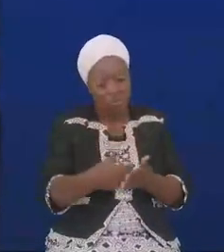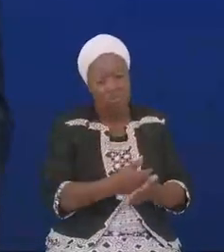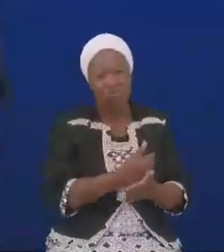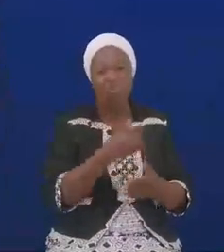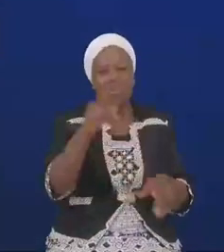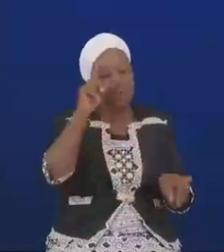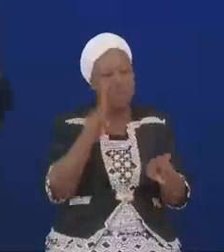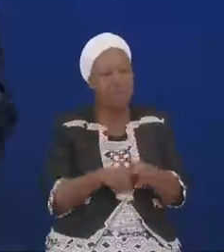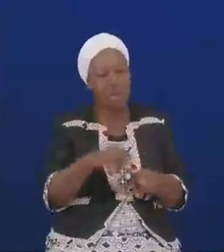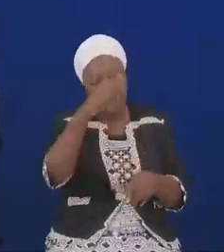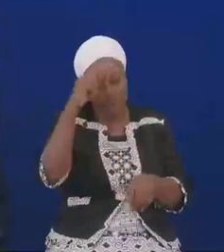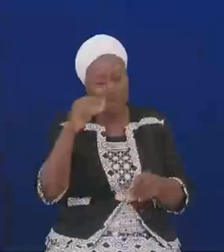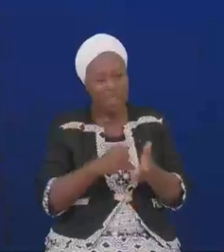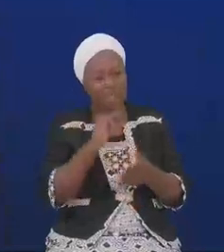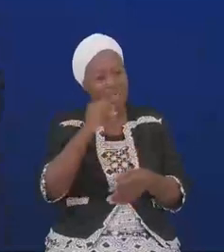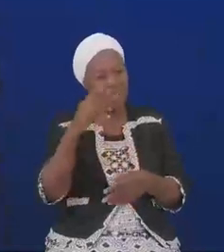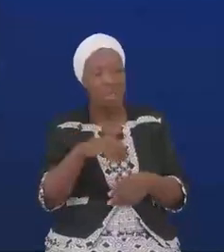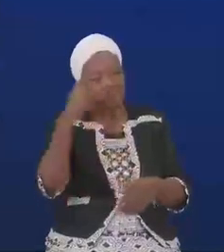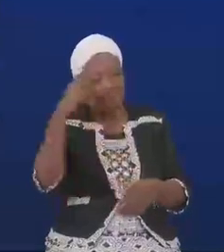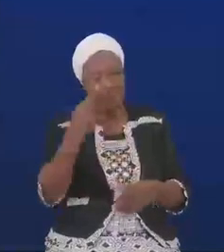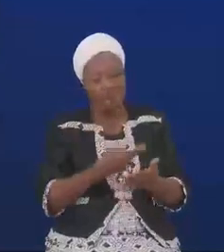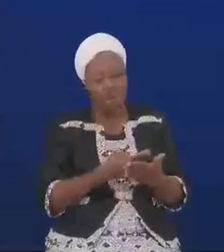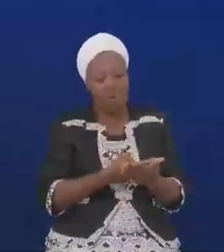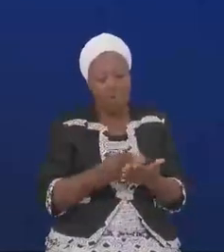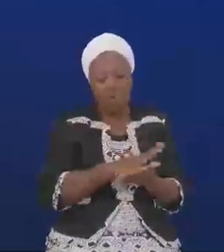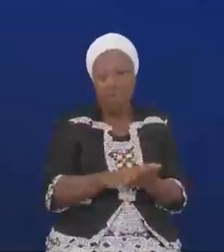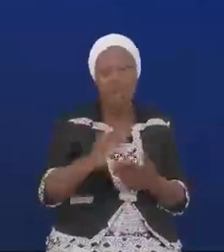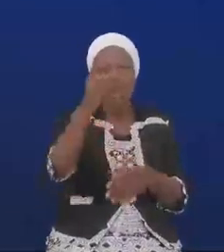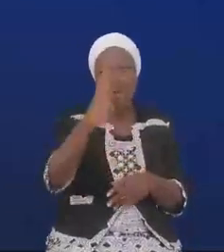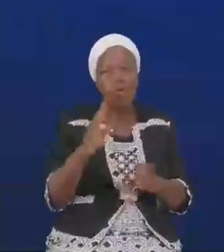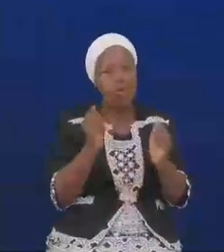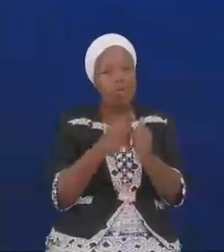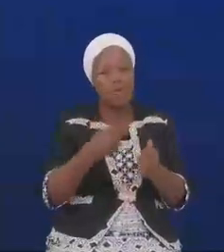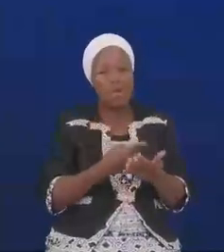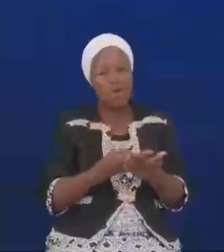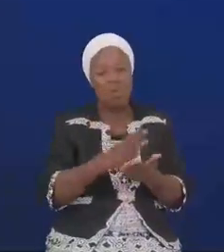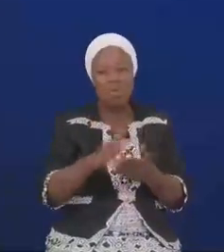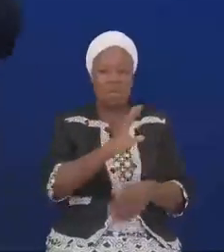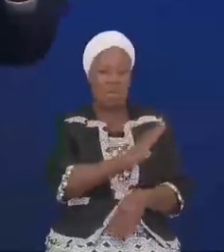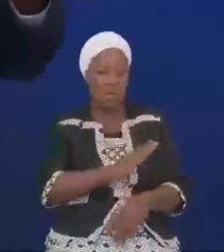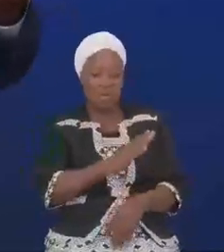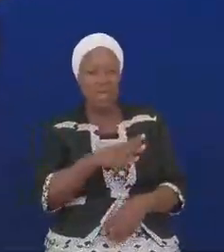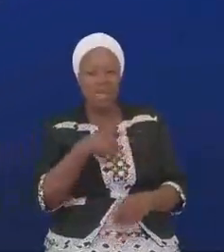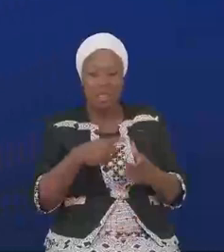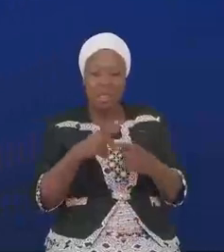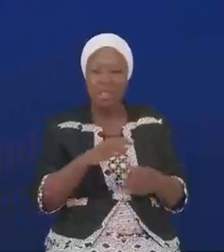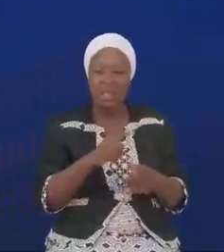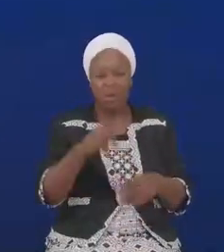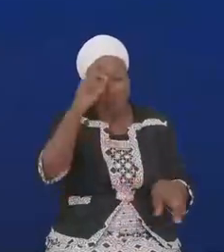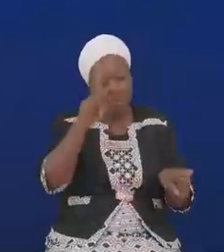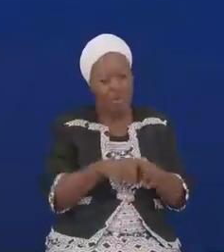Seigneur, Dieu est un Dieu saint. Nous avons un saint caractère. Il a fait une sainte alliance avec nous. L'alliance du